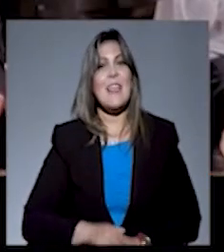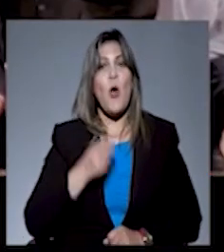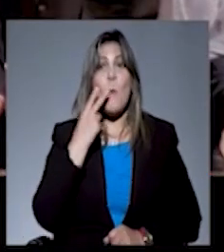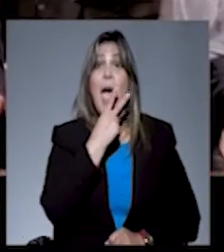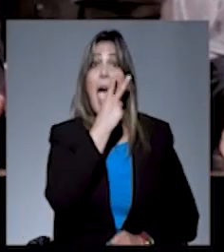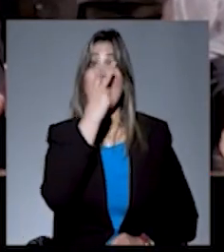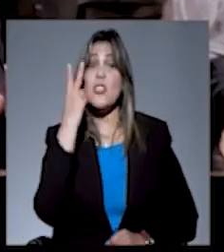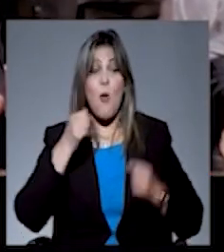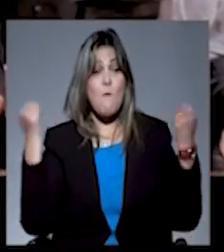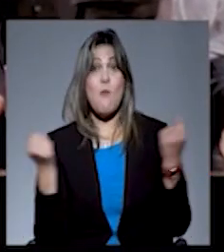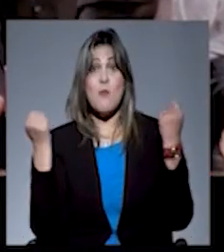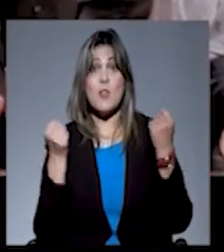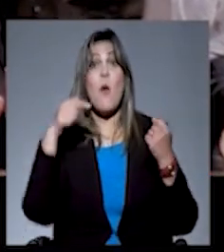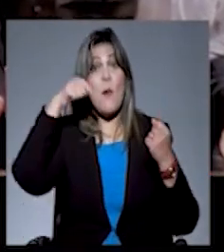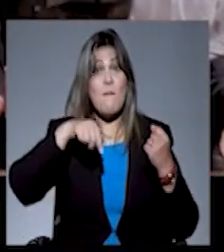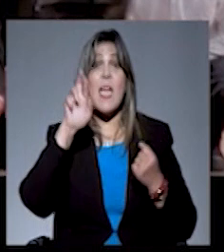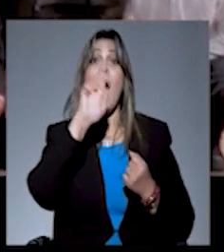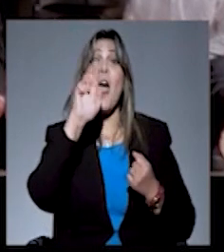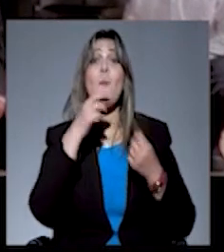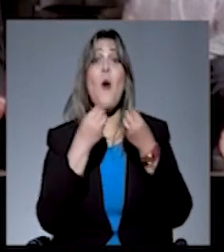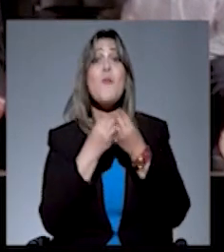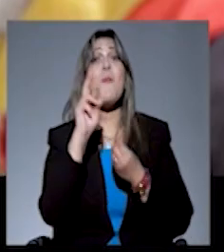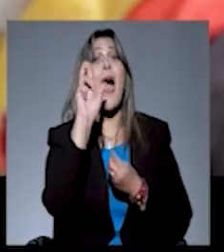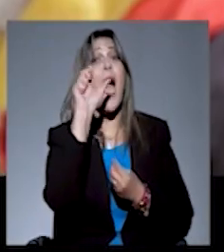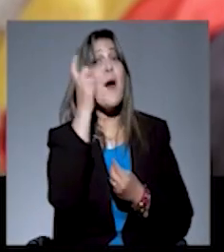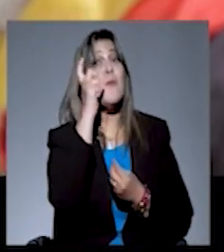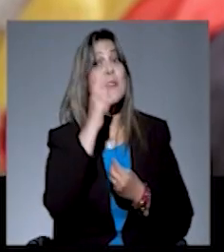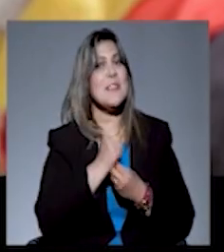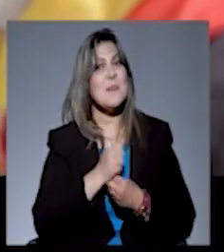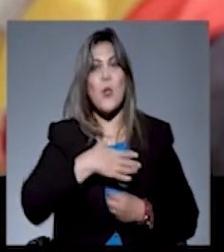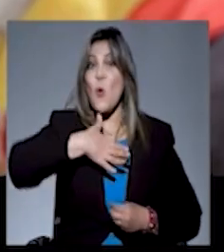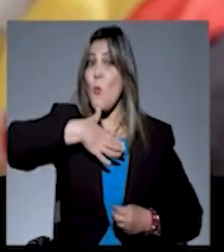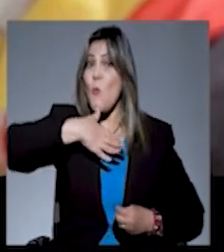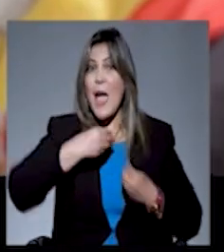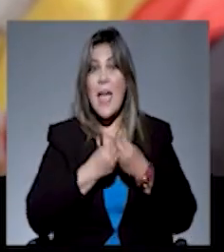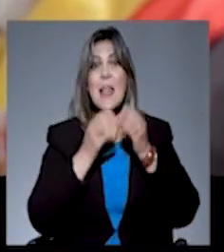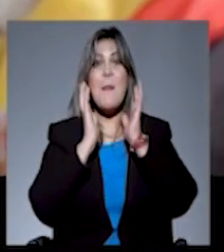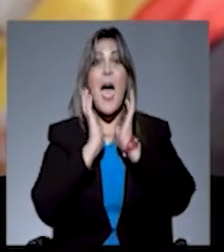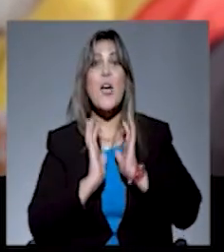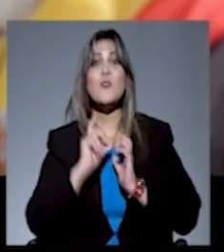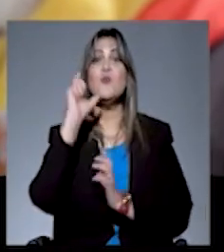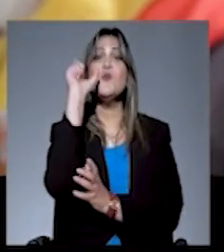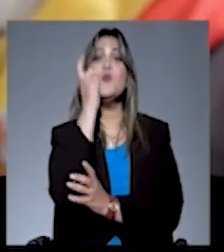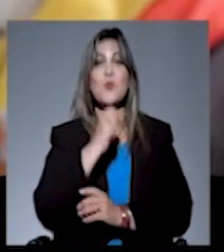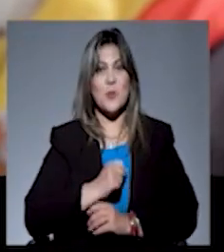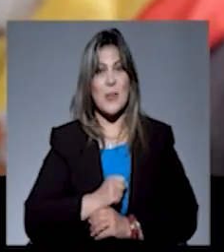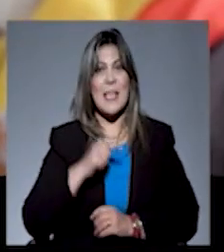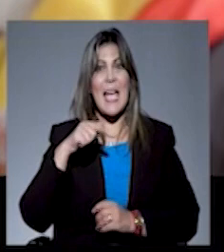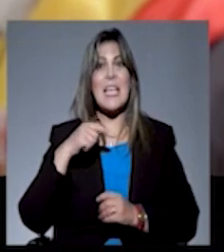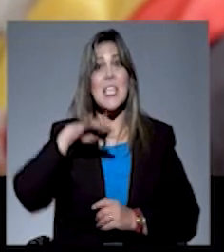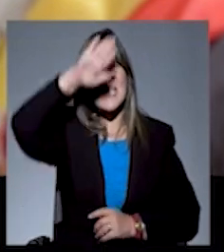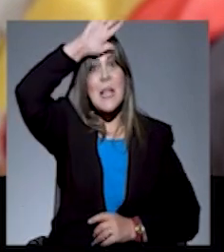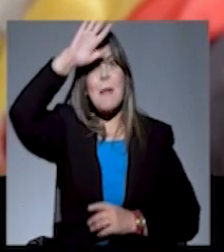باشا زغلول مليانة اباطوة مسلمين وكهنة واستشيوخ. ما هي دي الصورة اللي بتجنن اعداء مصر يا سيدنا. بعد اذن